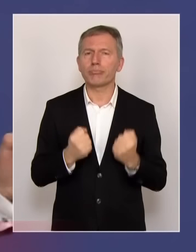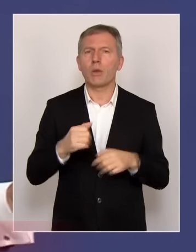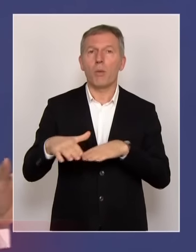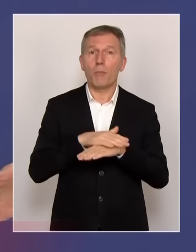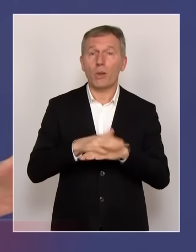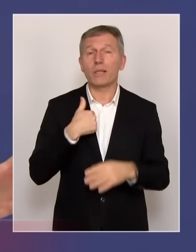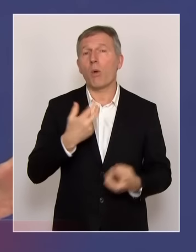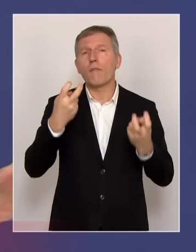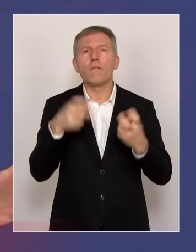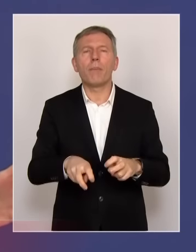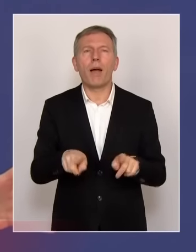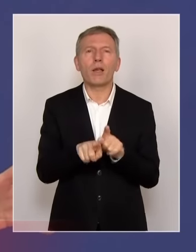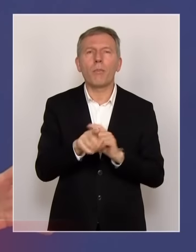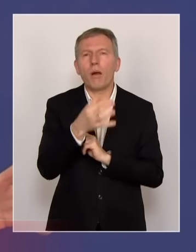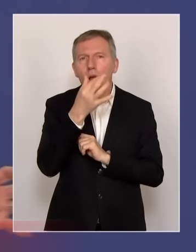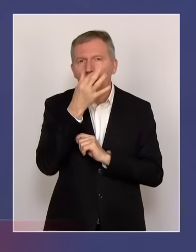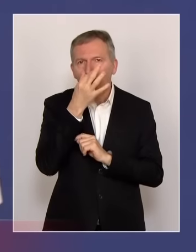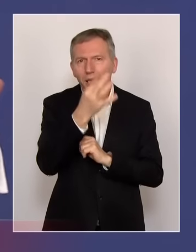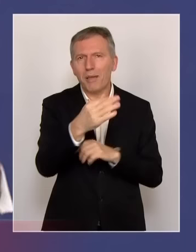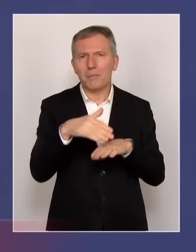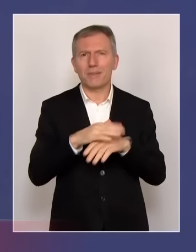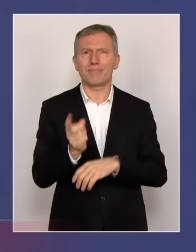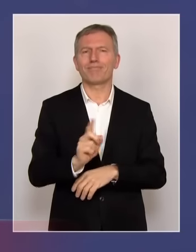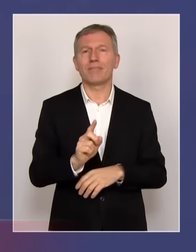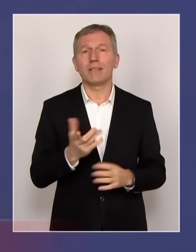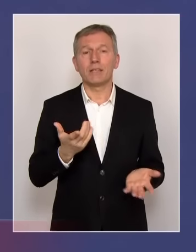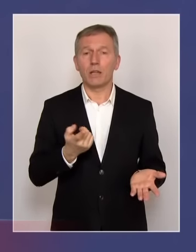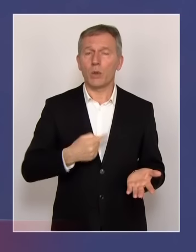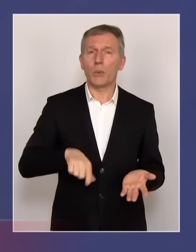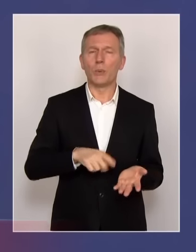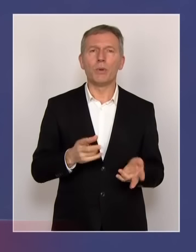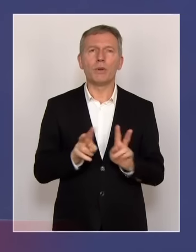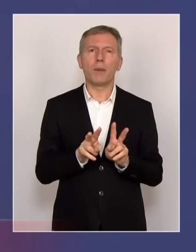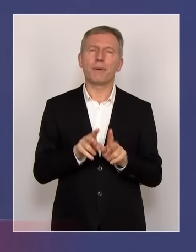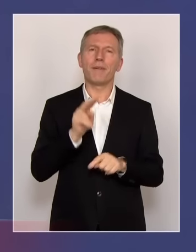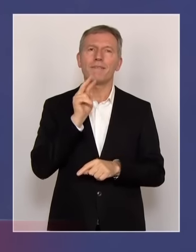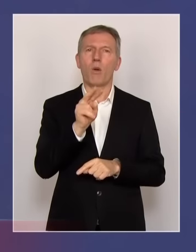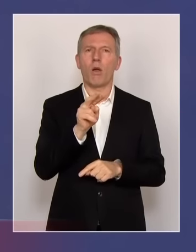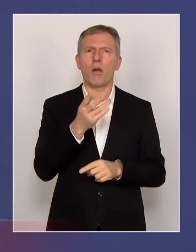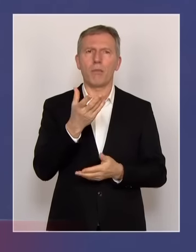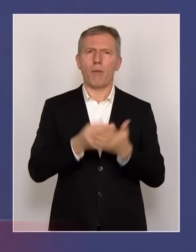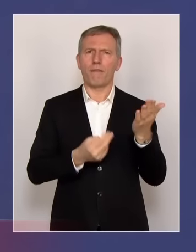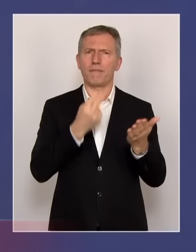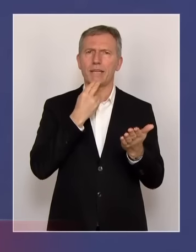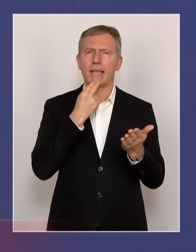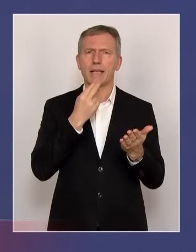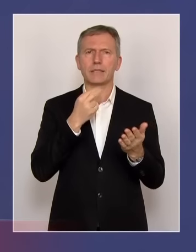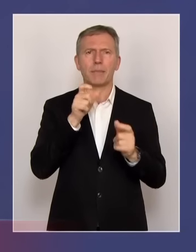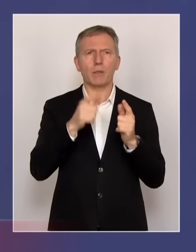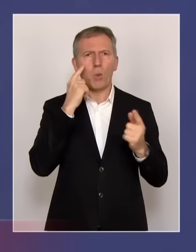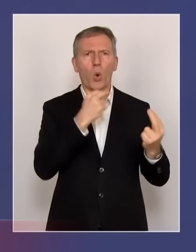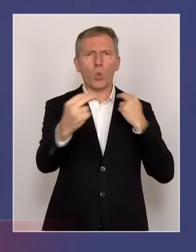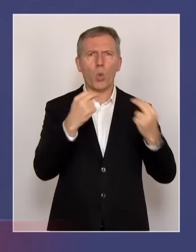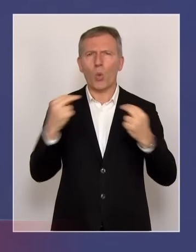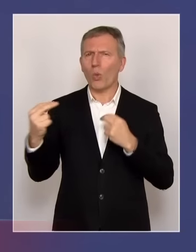Je ne veux pas d'une politique de naïveté et nous ne pouvons pas nous contenter de regarder l'inefficacité aujourd'hui de nos politiques de retour parce qu'elles sont